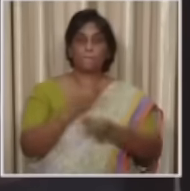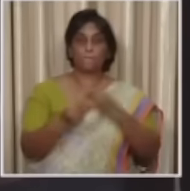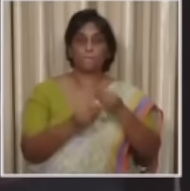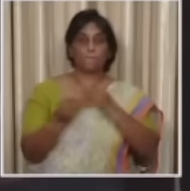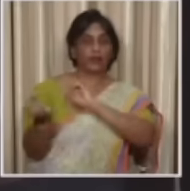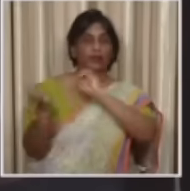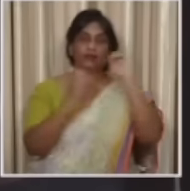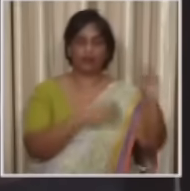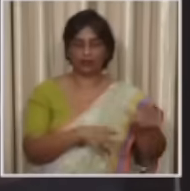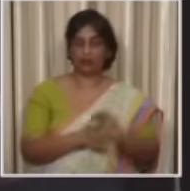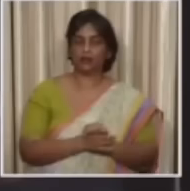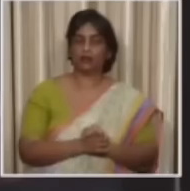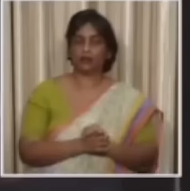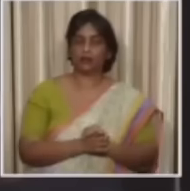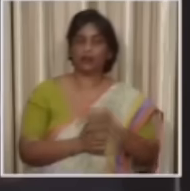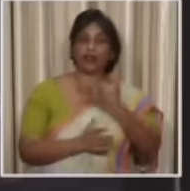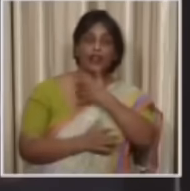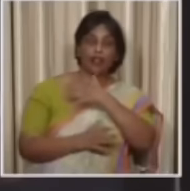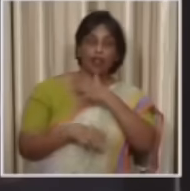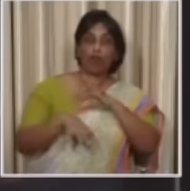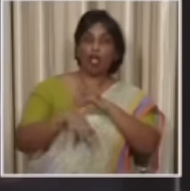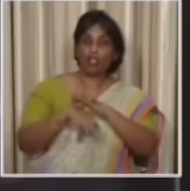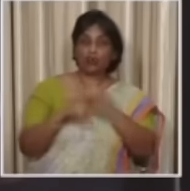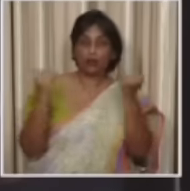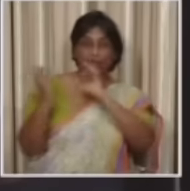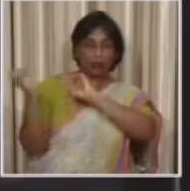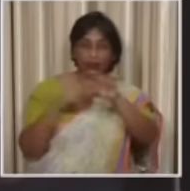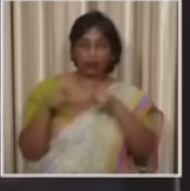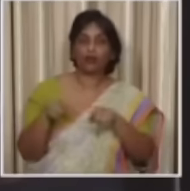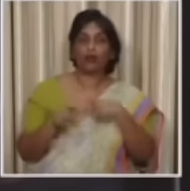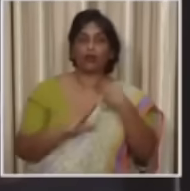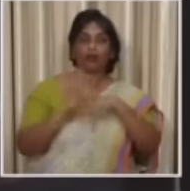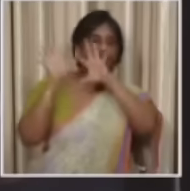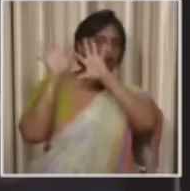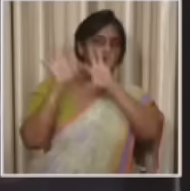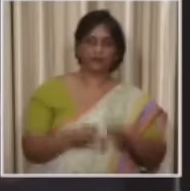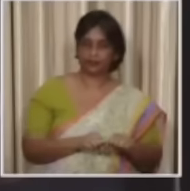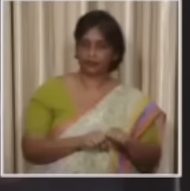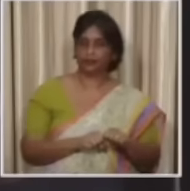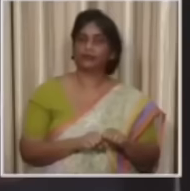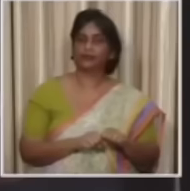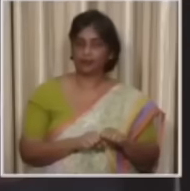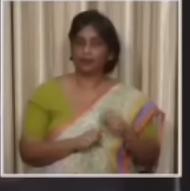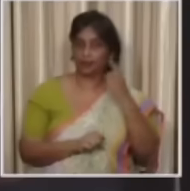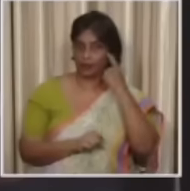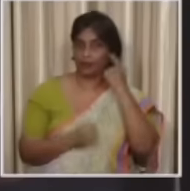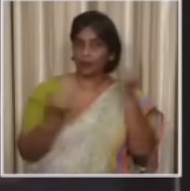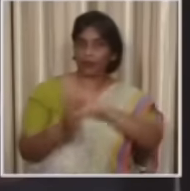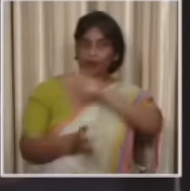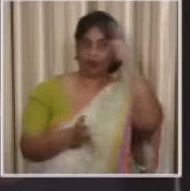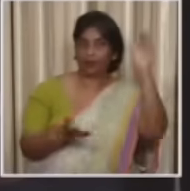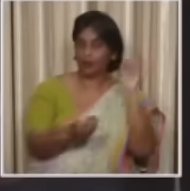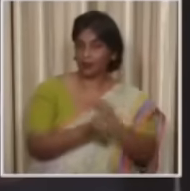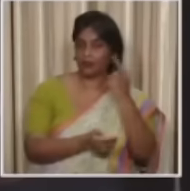ගේන්න. එයා ඉංගලන්තයේ ඉස්පිරිතාලේ කුණු මේ ලංකාවට ගෙනා. මතකනේ අර කුණු ගඳක් ගහගෙන